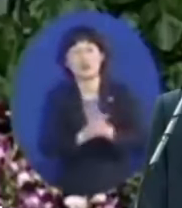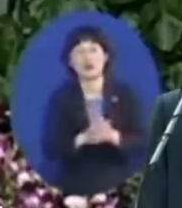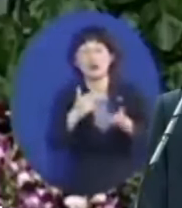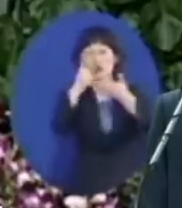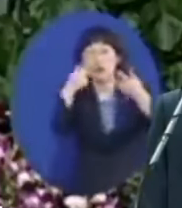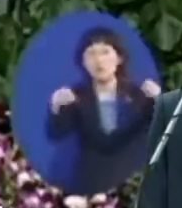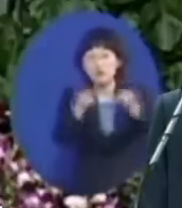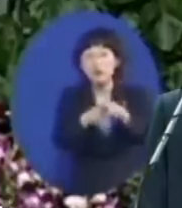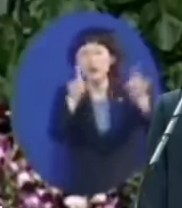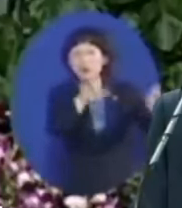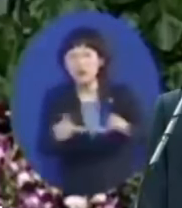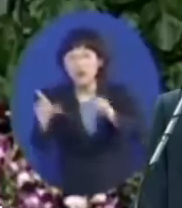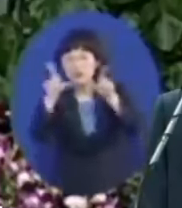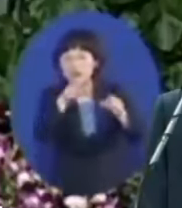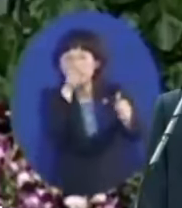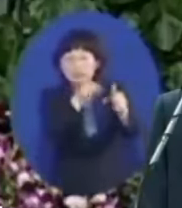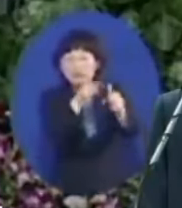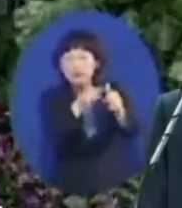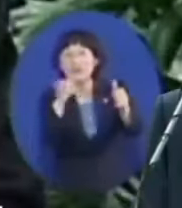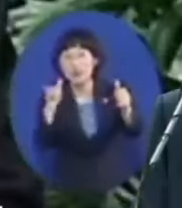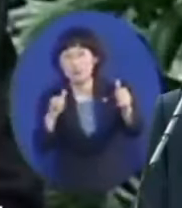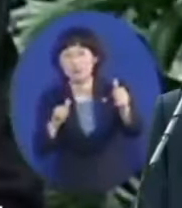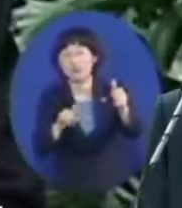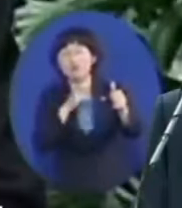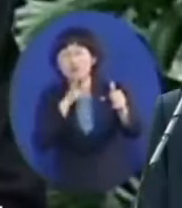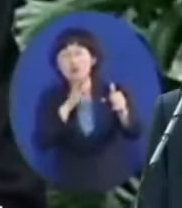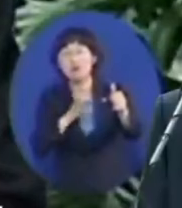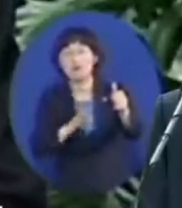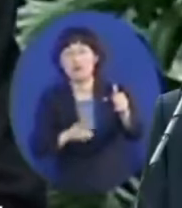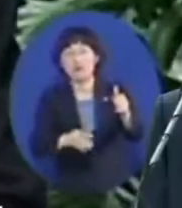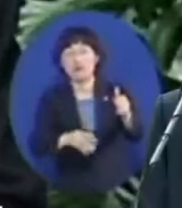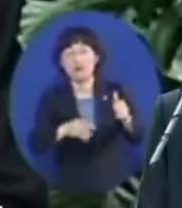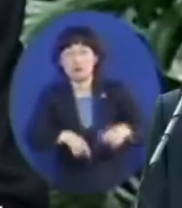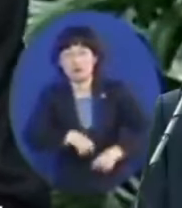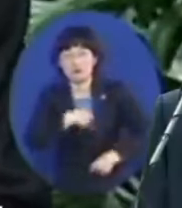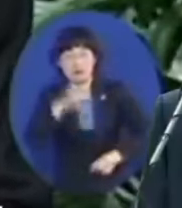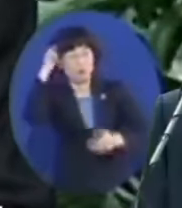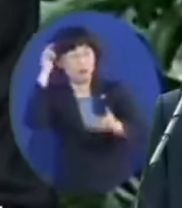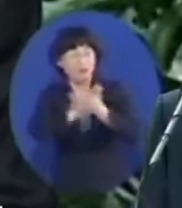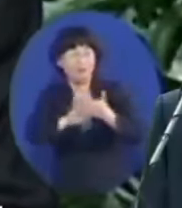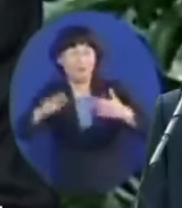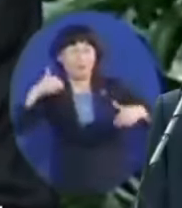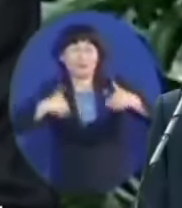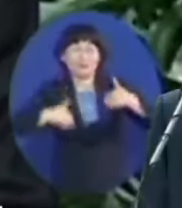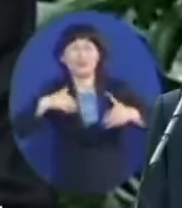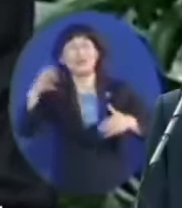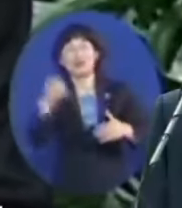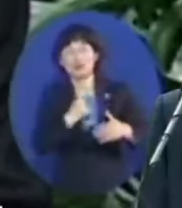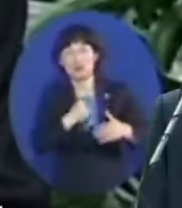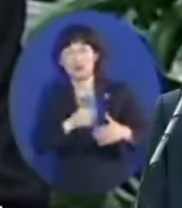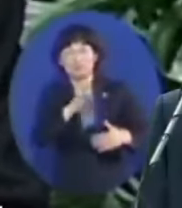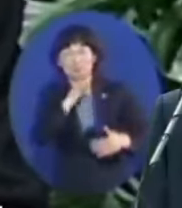주님이 함께 있는 그 사람은 정말로 의와 평강과 희락을